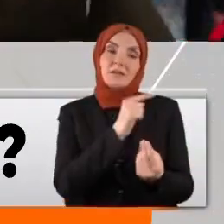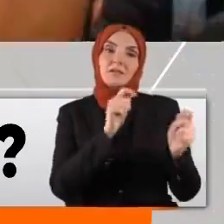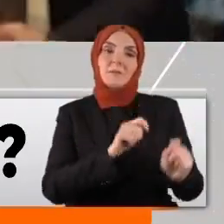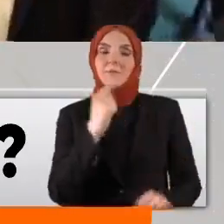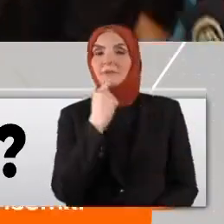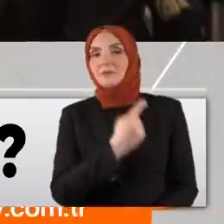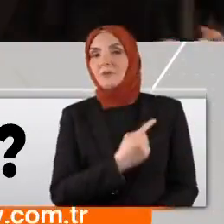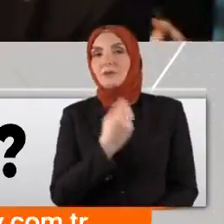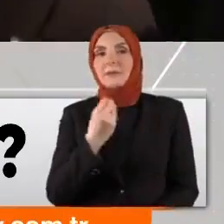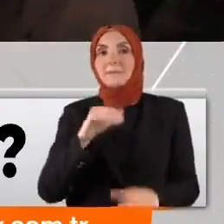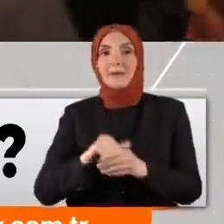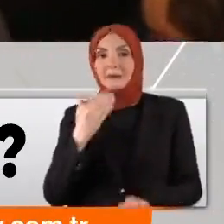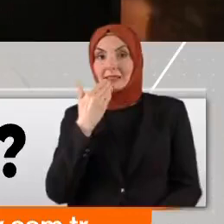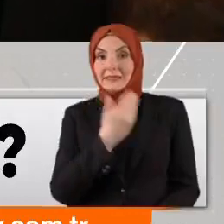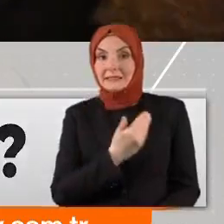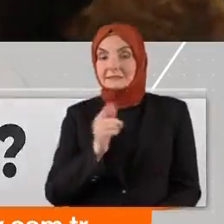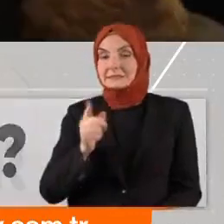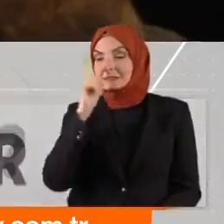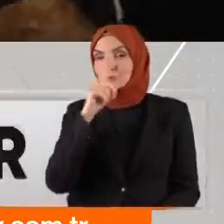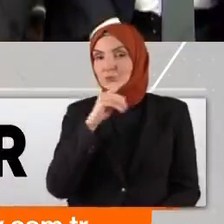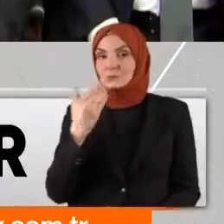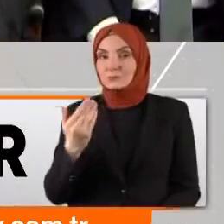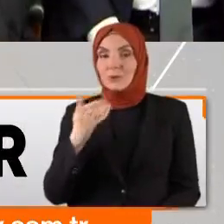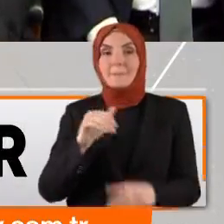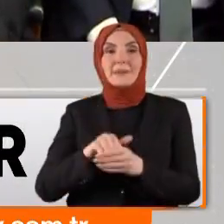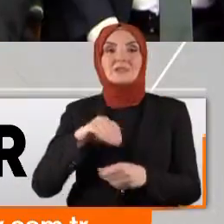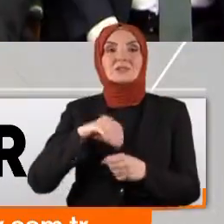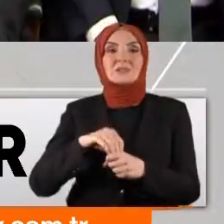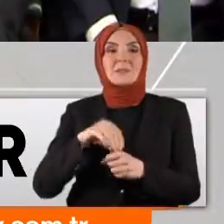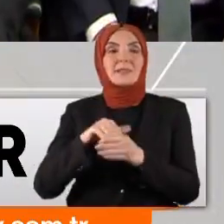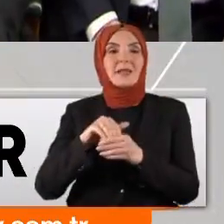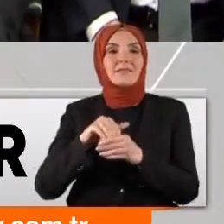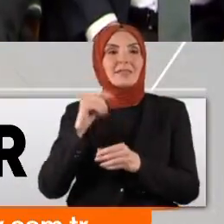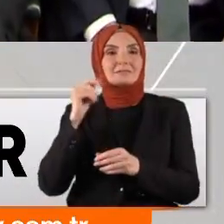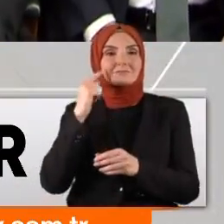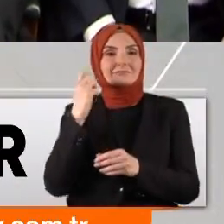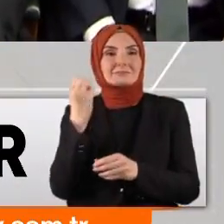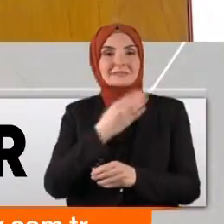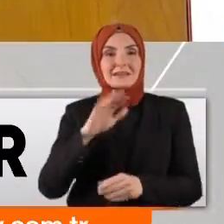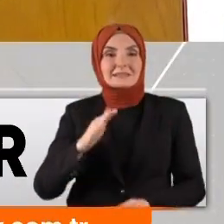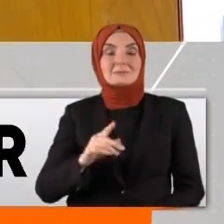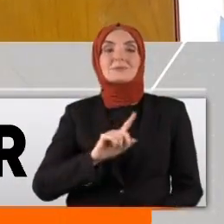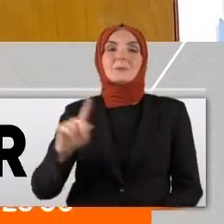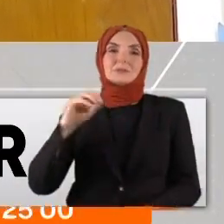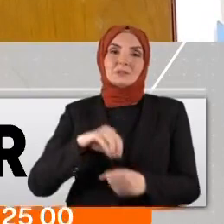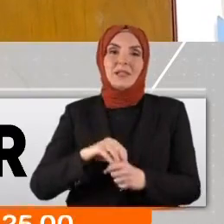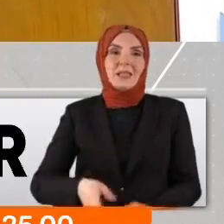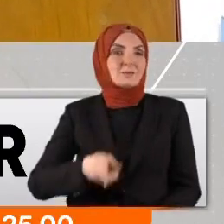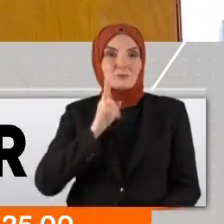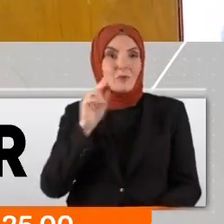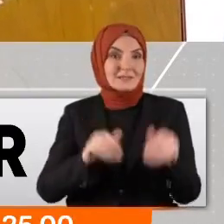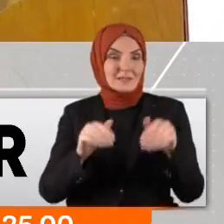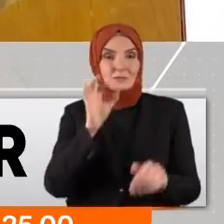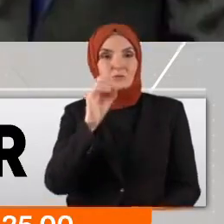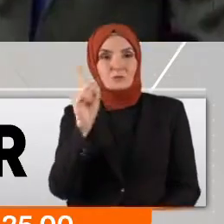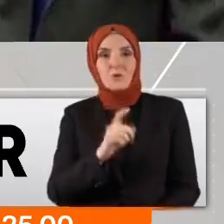bu tutumunun arkasında aslında mecliste fire vermeme hesapları yapıyor. Son seçimde %9.96 oy alarak mecliste